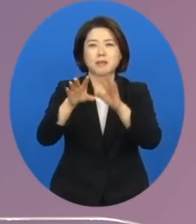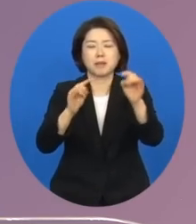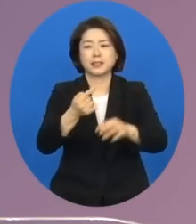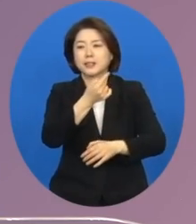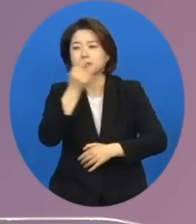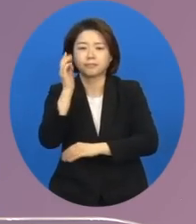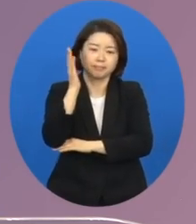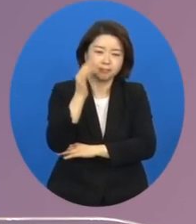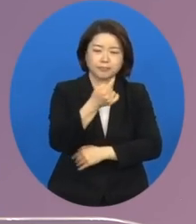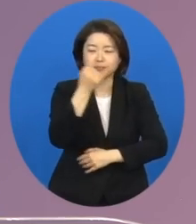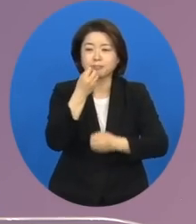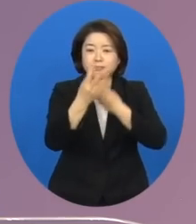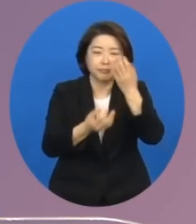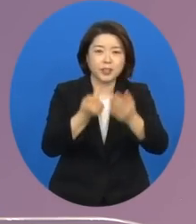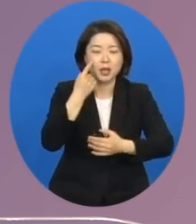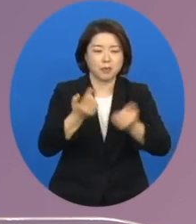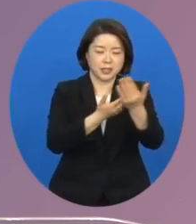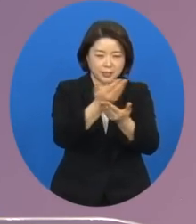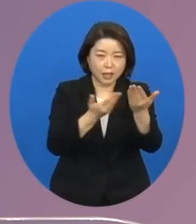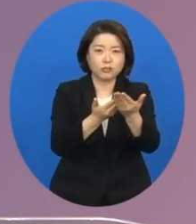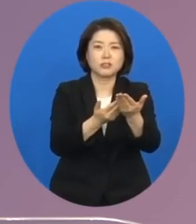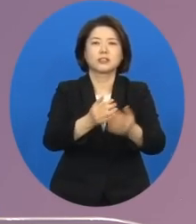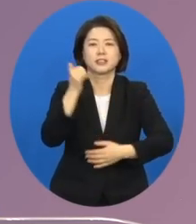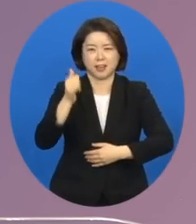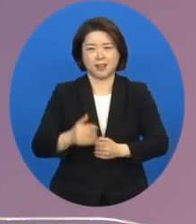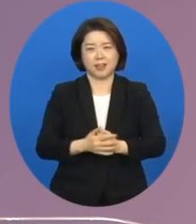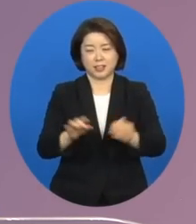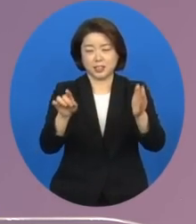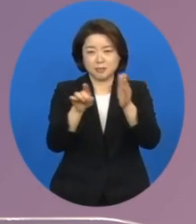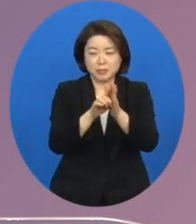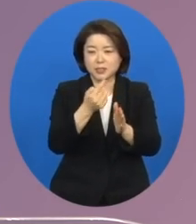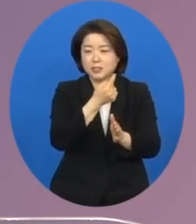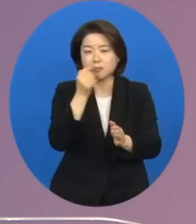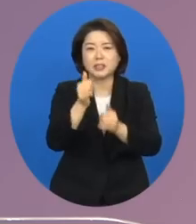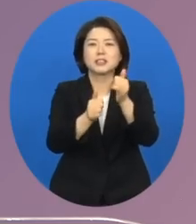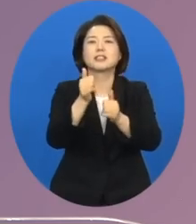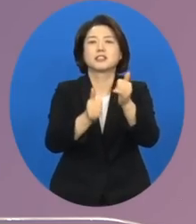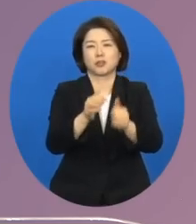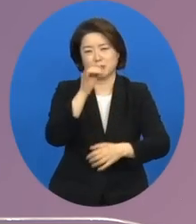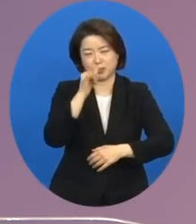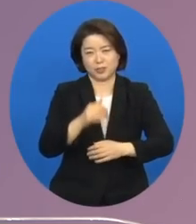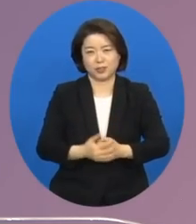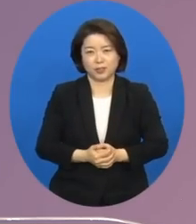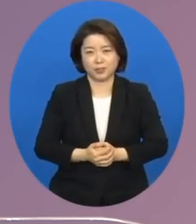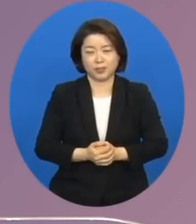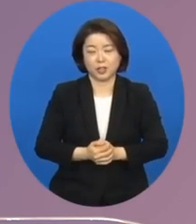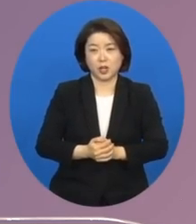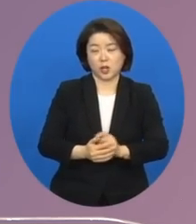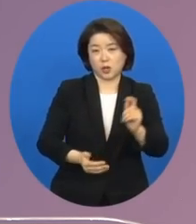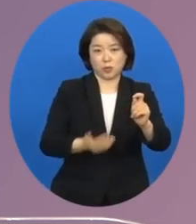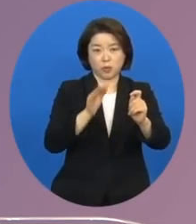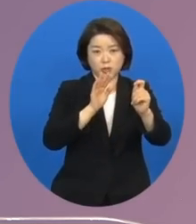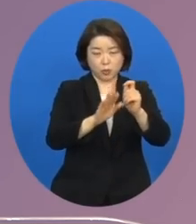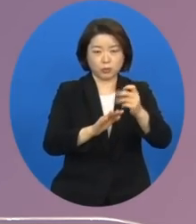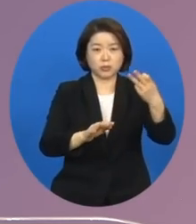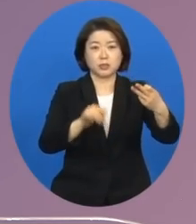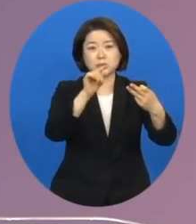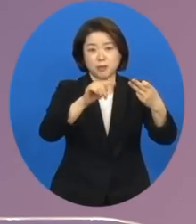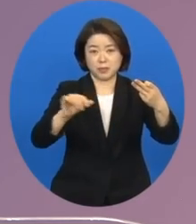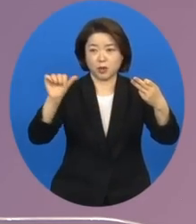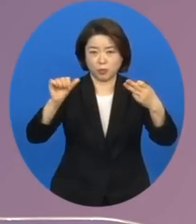증거하자 간증하자 나누자이 믿음의 실험을 해봤어요 고린도후서 13장 5절 말씀입니다